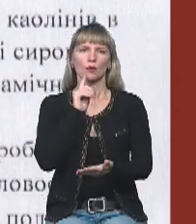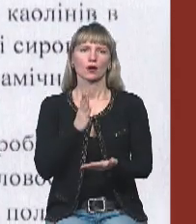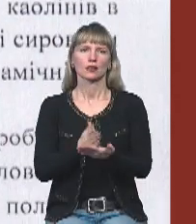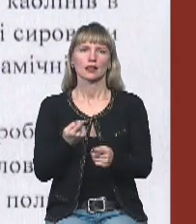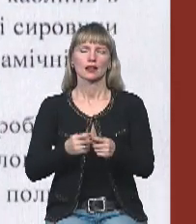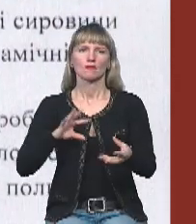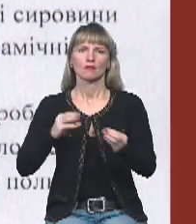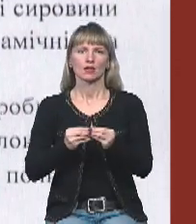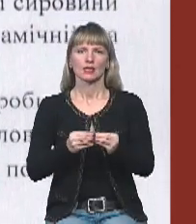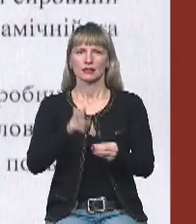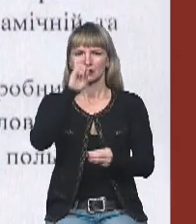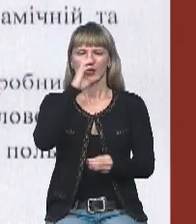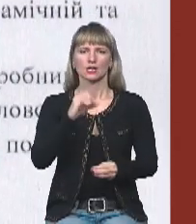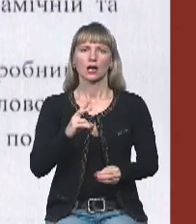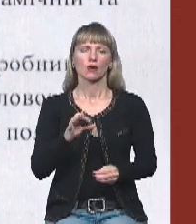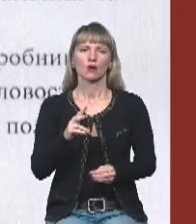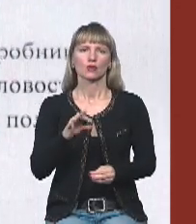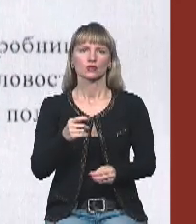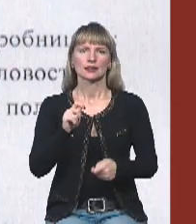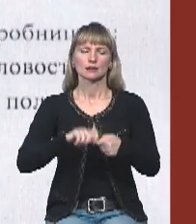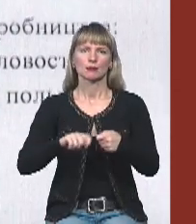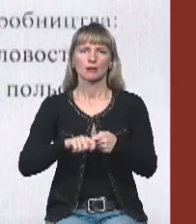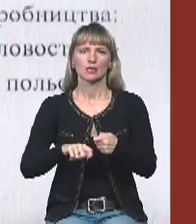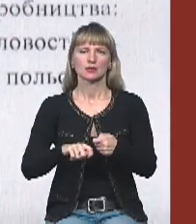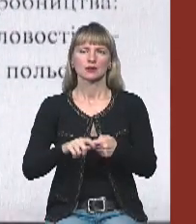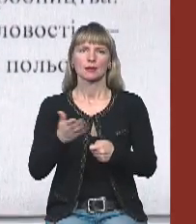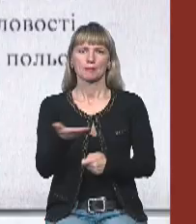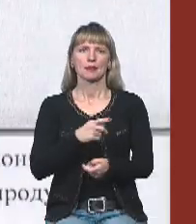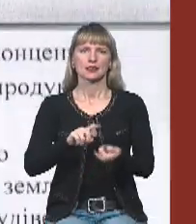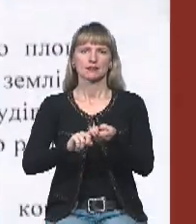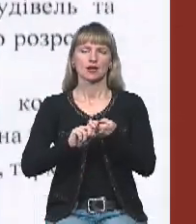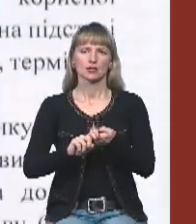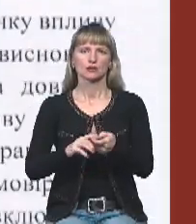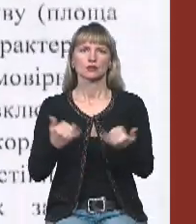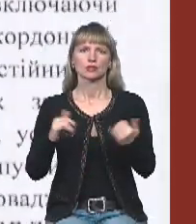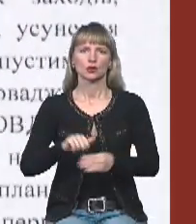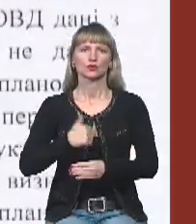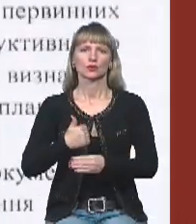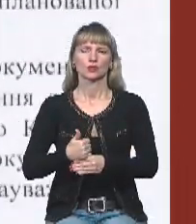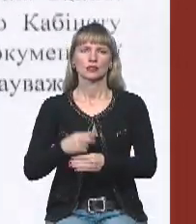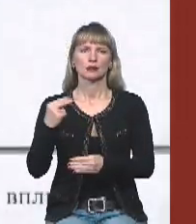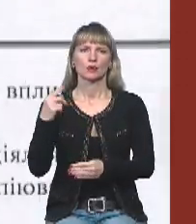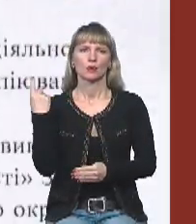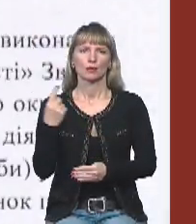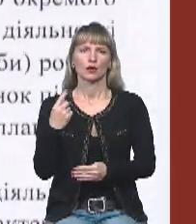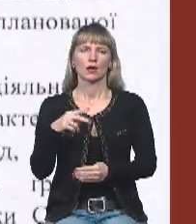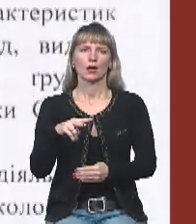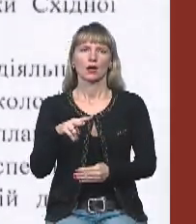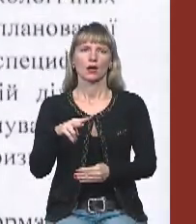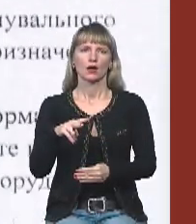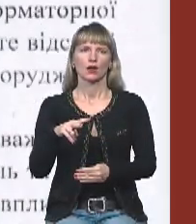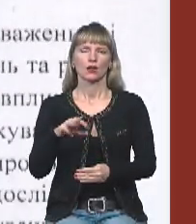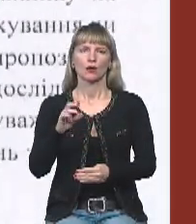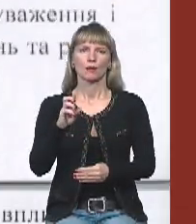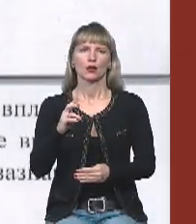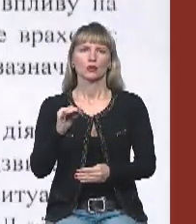висновок, Державна екологічна інспекція, ми зв'язувалися з його нинішнім очільником в Запорізькій області Павло Буланович, він надав